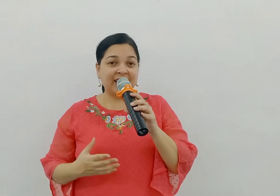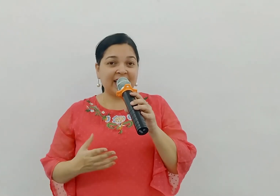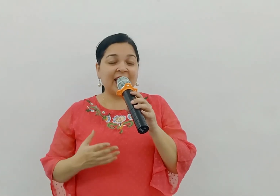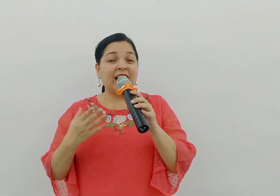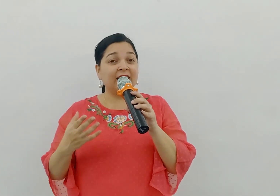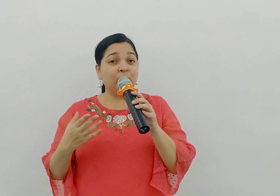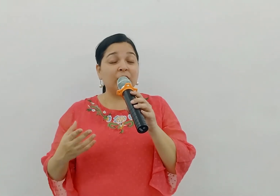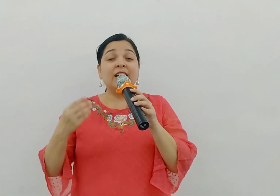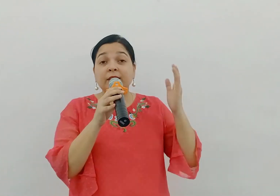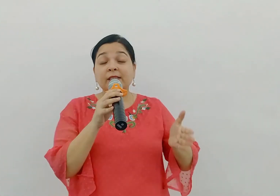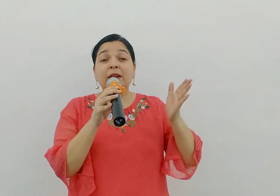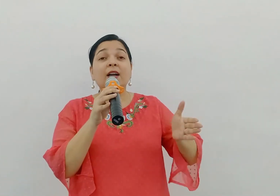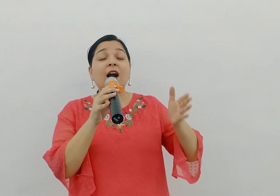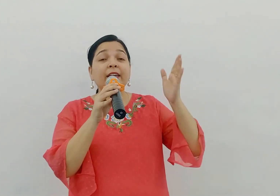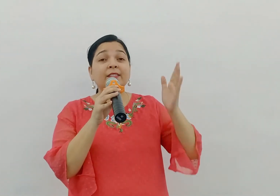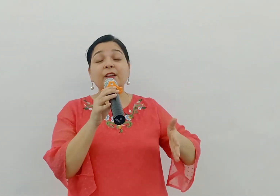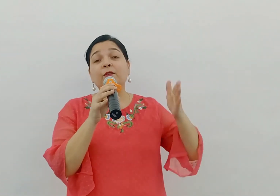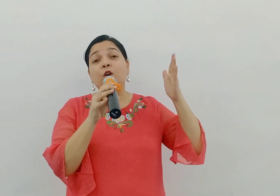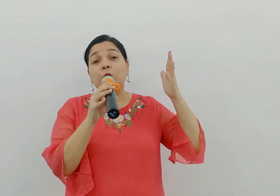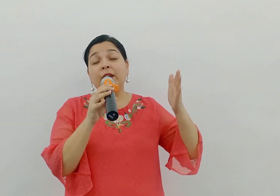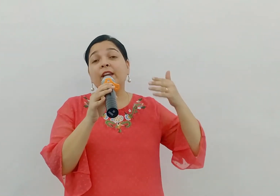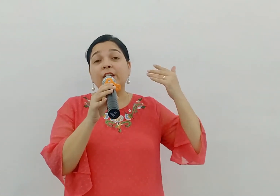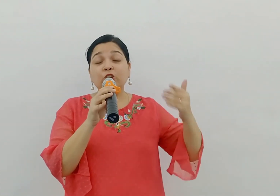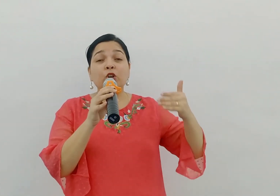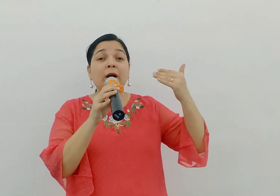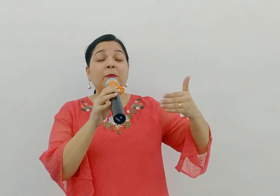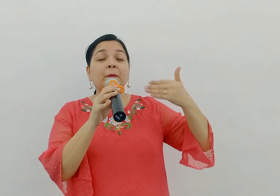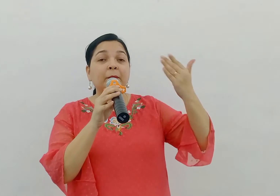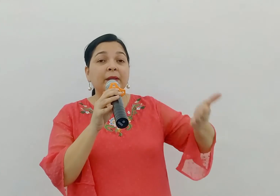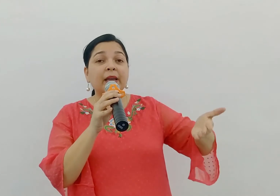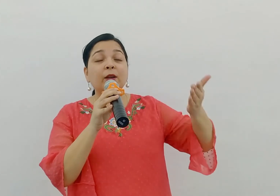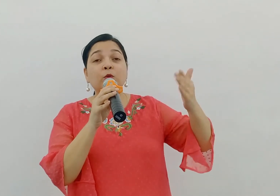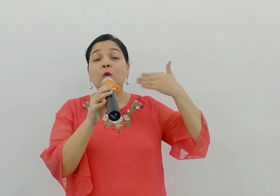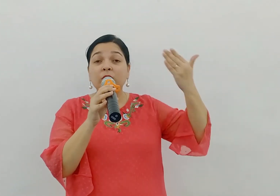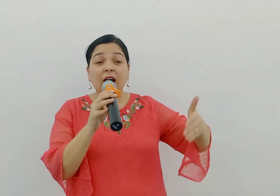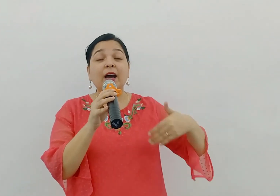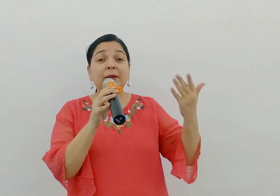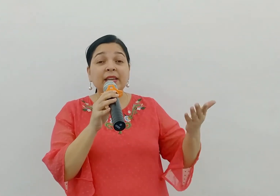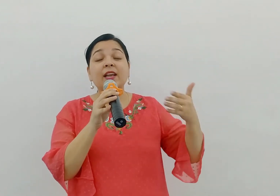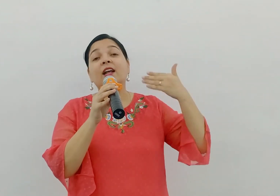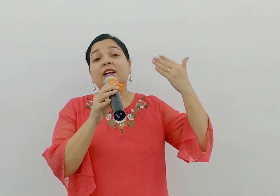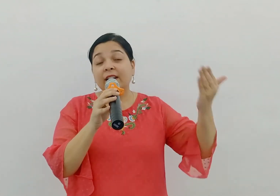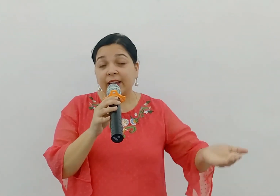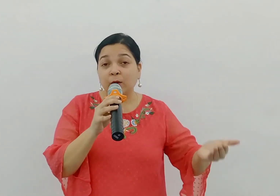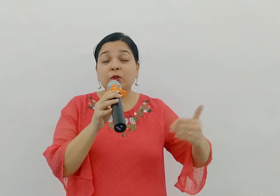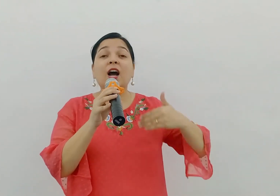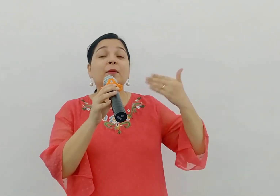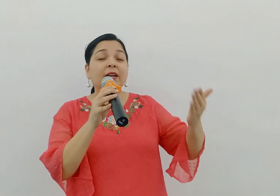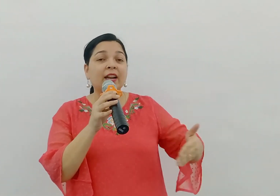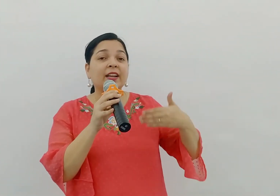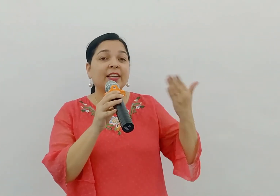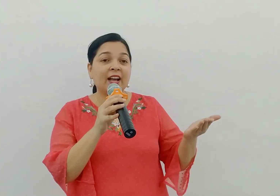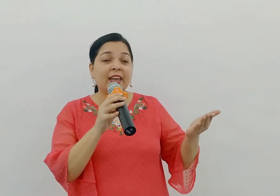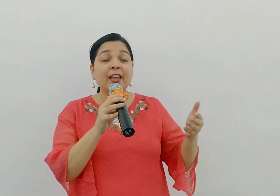उद्धार कराते हैं। हालेलुया। जैसे मैंने कहा कि सिर्फ उन्हें यीशु के बारे में मत बताइए, उनका उद्धार भी कराइए।